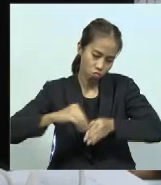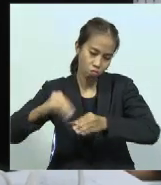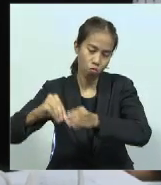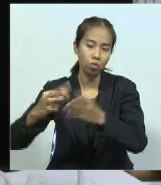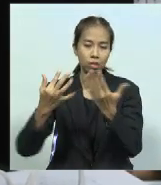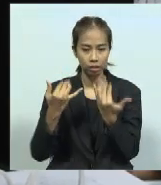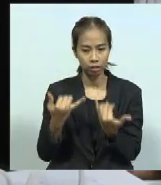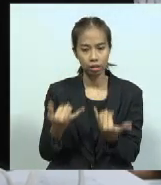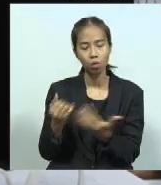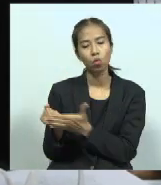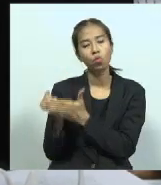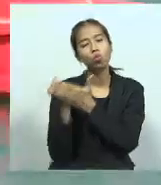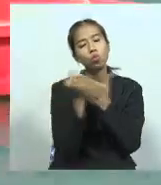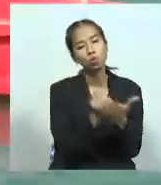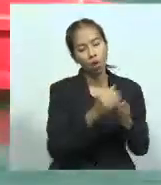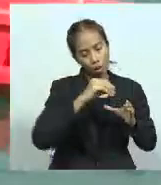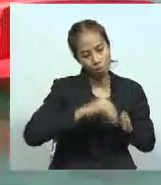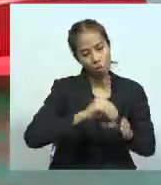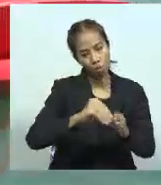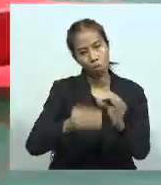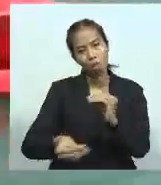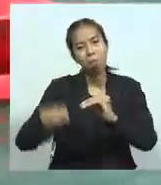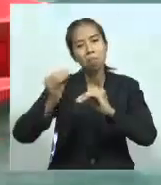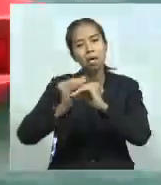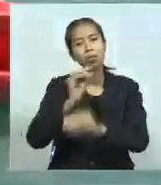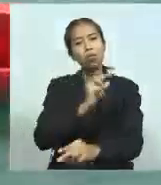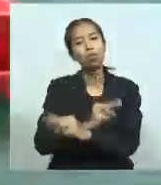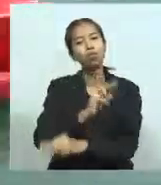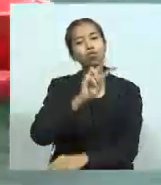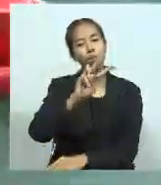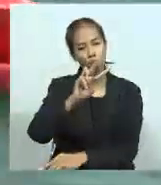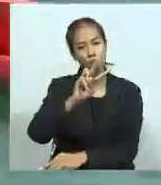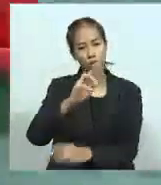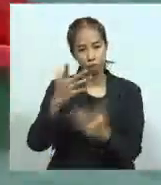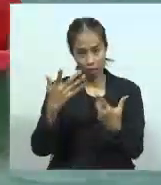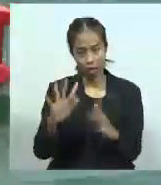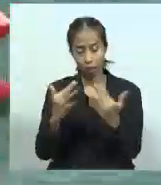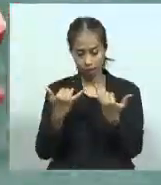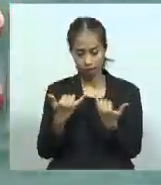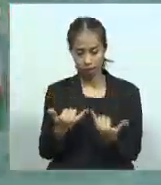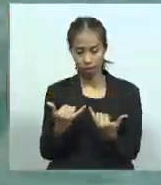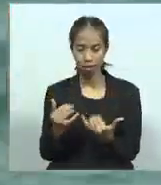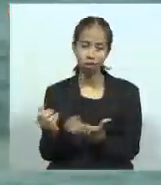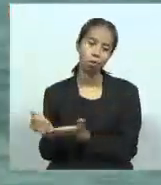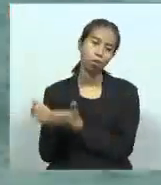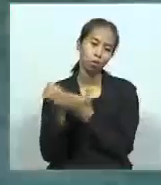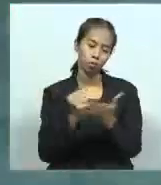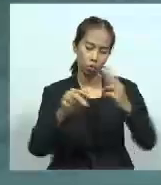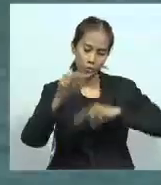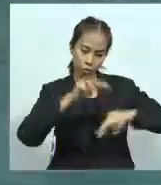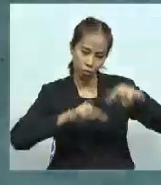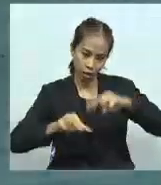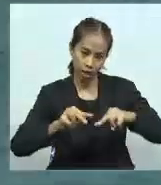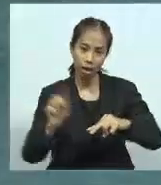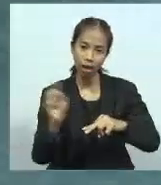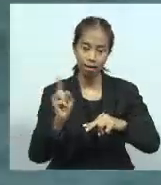ซึ่งจะเป็นการปลูกป่าเพิ่มขึ้นกว่าเดิมถึง2เท่านอกจากนี้ทางเทศบาลเกาะสีชังก็จะเข้าไปดูแลเรื่องของมล